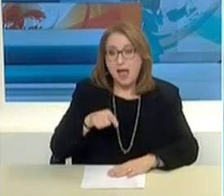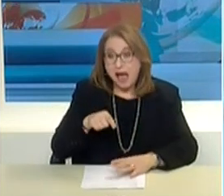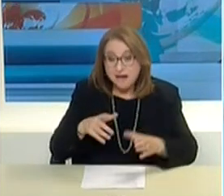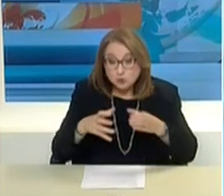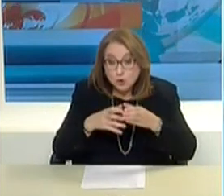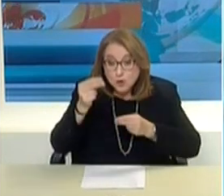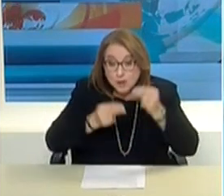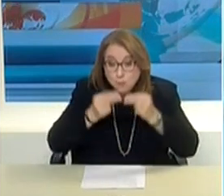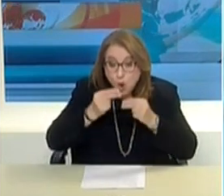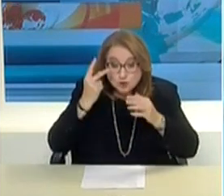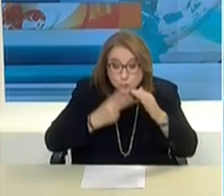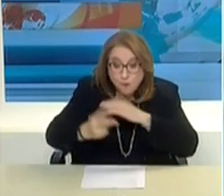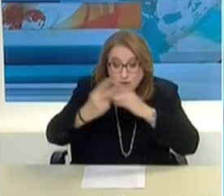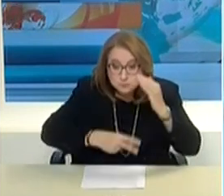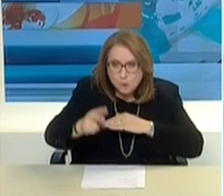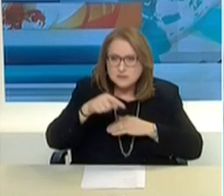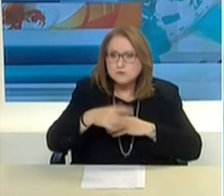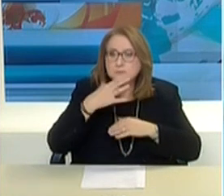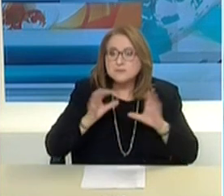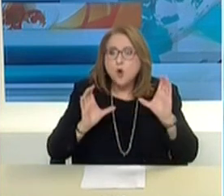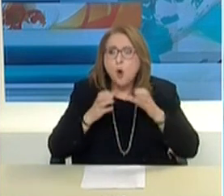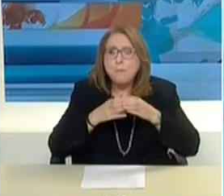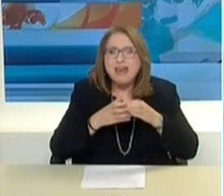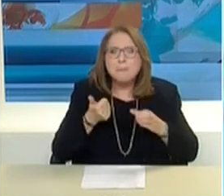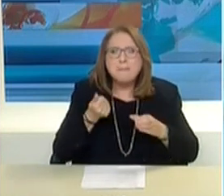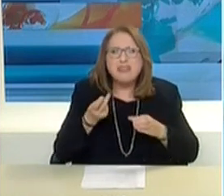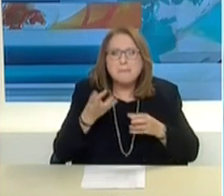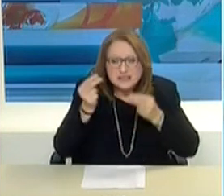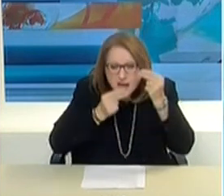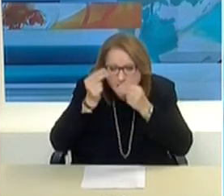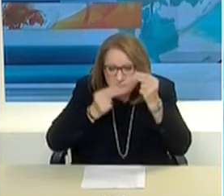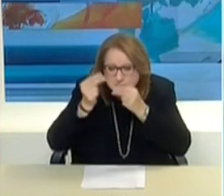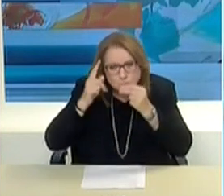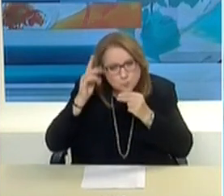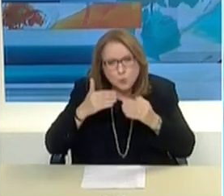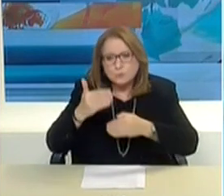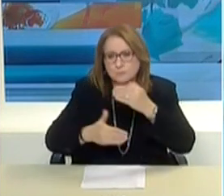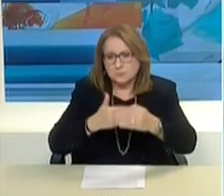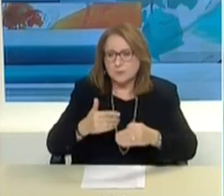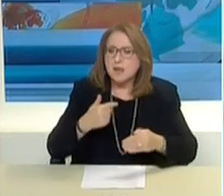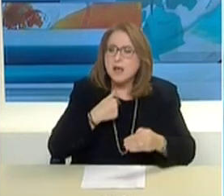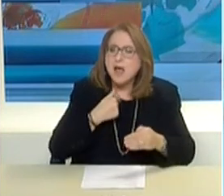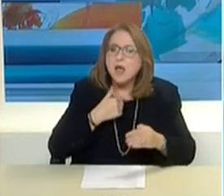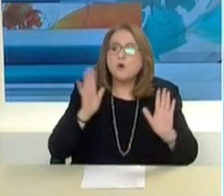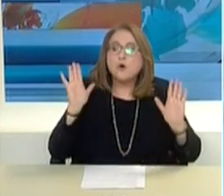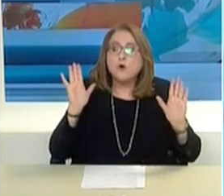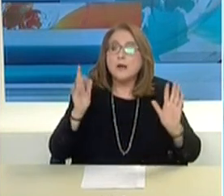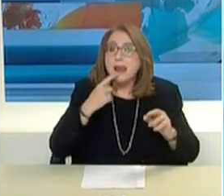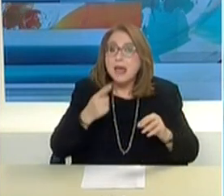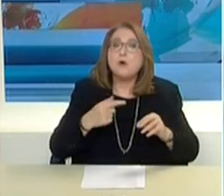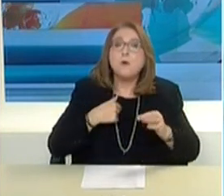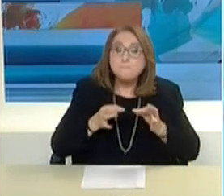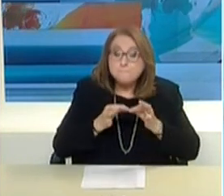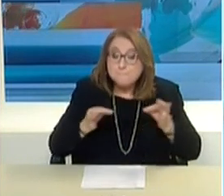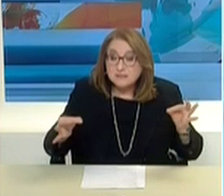ομάδα. Με βάση λοιπόν αυτά τα δεδομένα και χωρίς να έχουν συνυπολογιστεί σε αυτά τα δεδομένα τα μέτρα τα οποία έχουμε